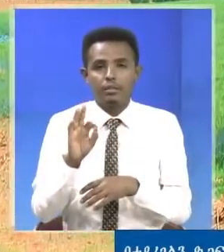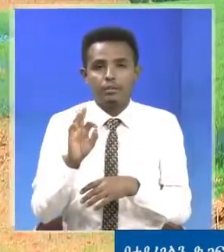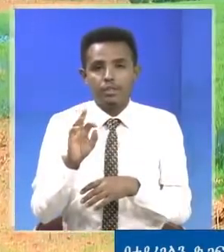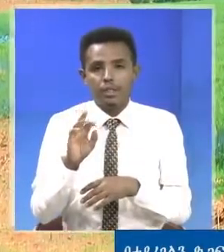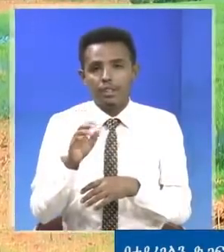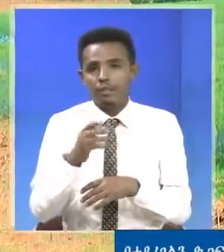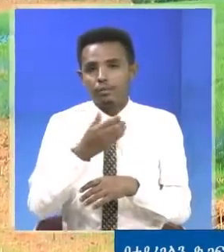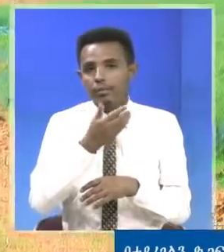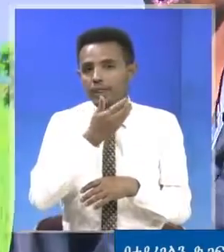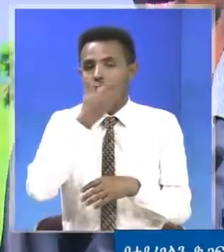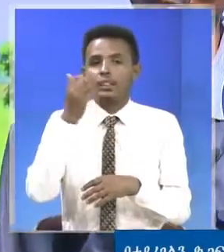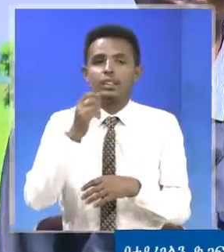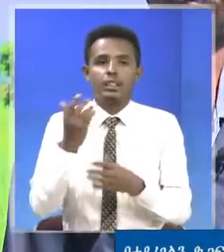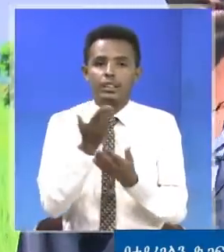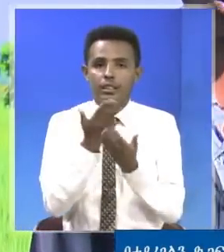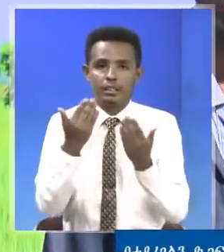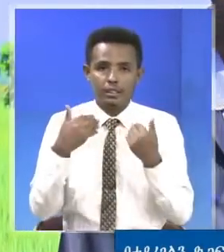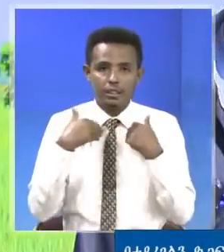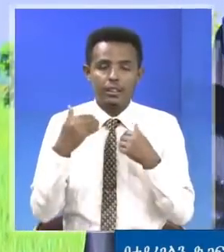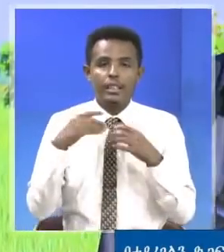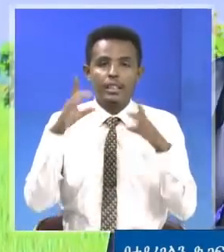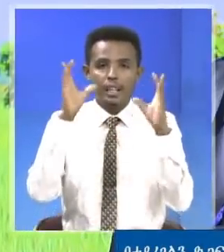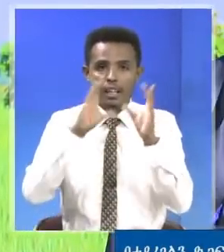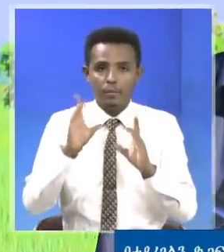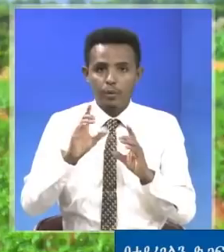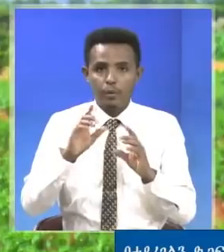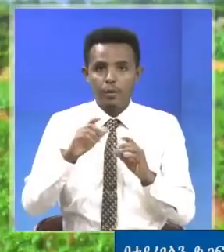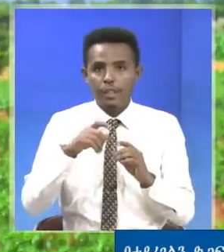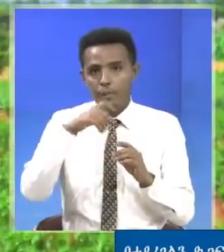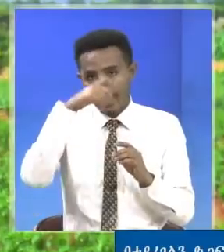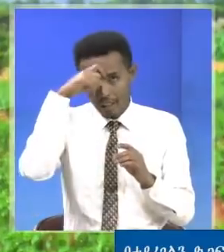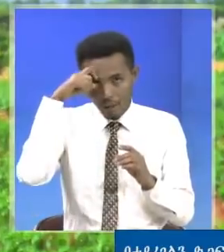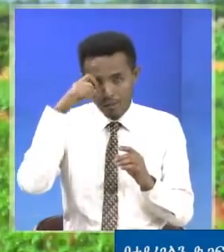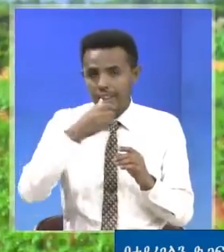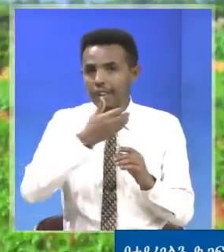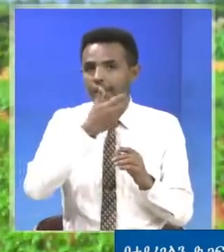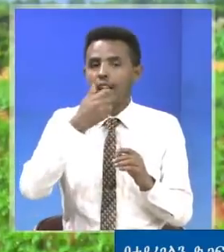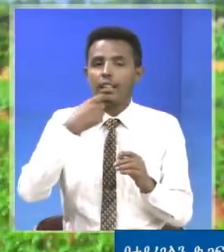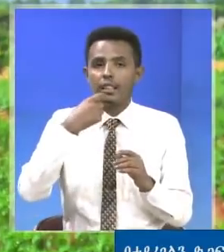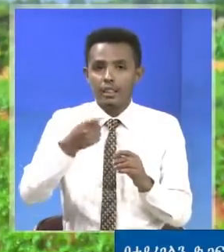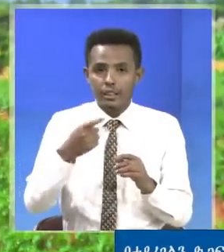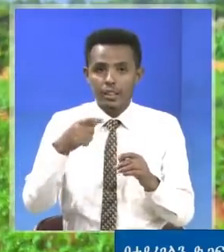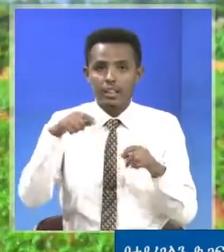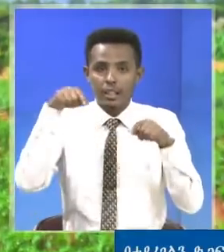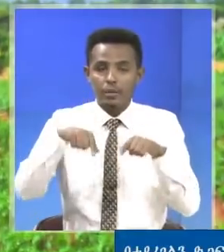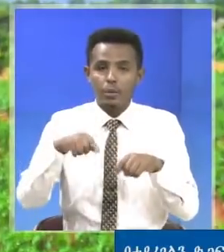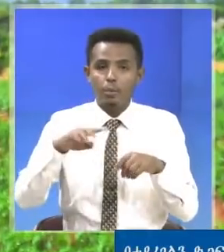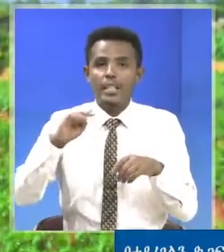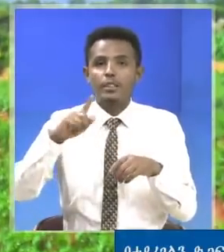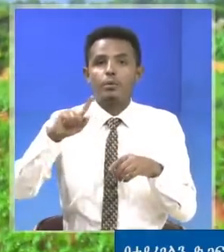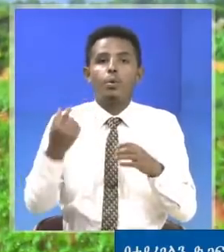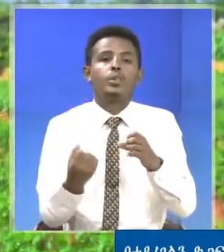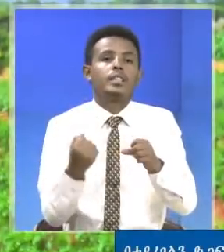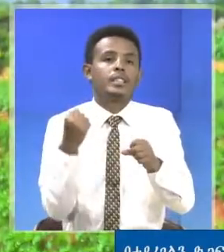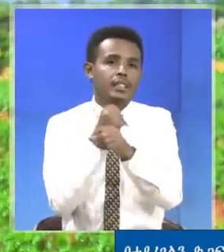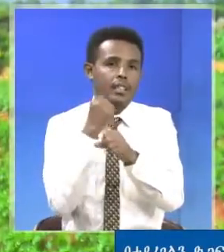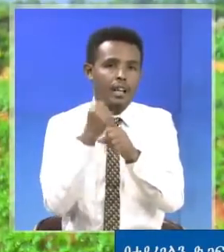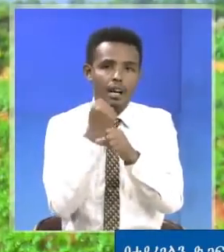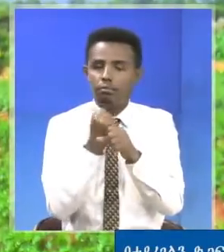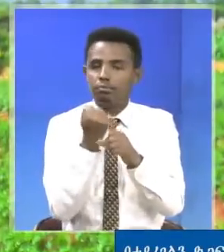የተሻለ በጣም ያለው በክረምቱ የበጋው ሻሊላ የዘንድሮ የመስኖ ስራ ጥሩ ነው። አሁንም ቢሆን